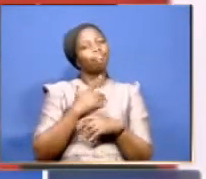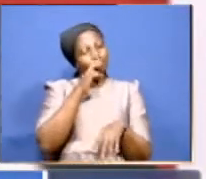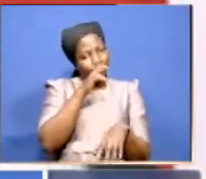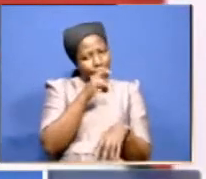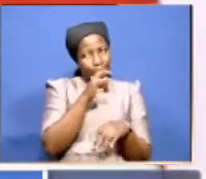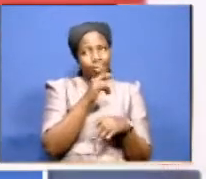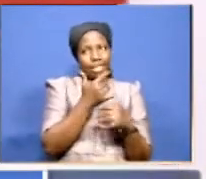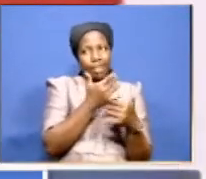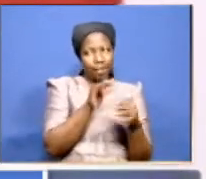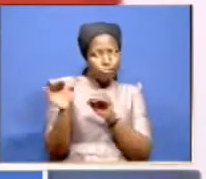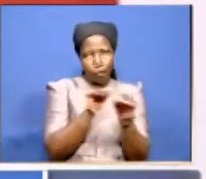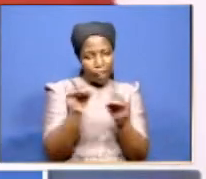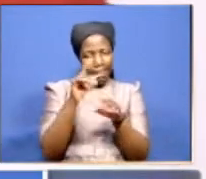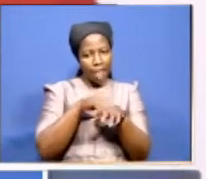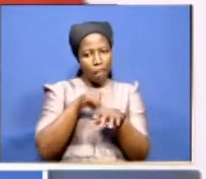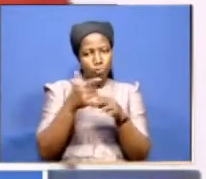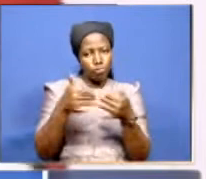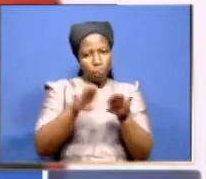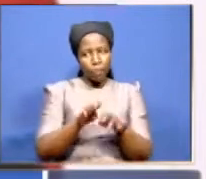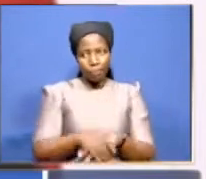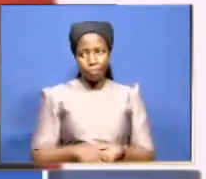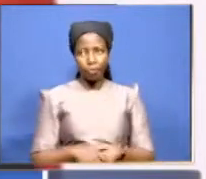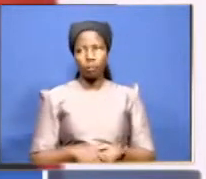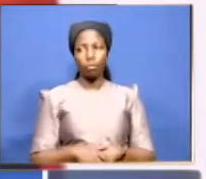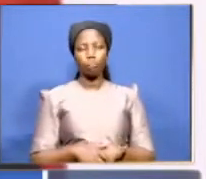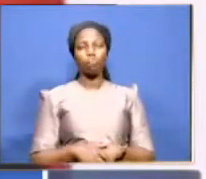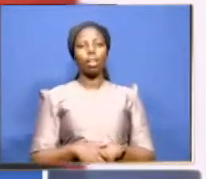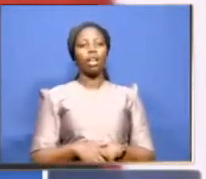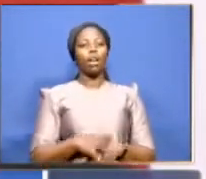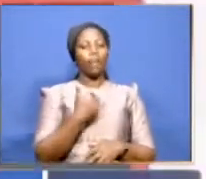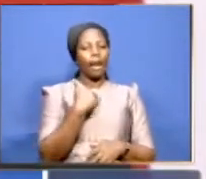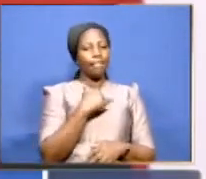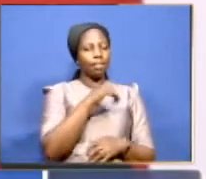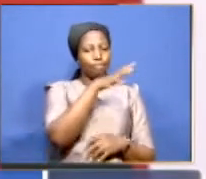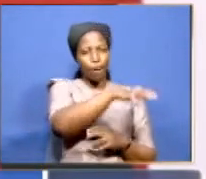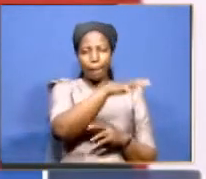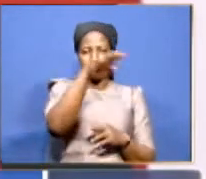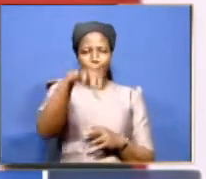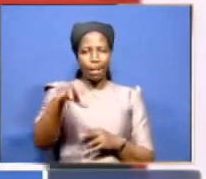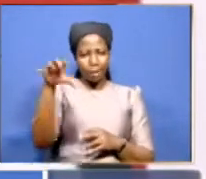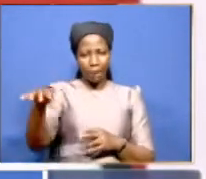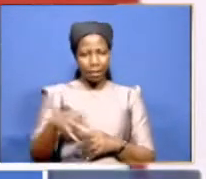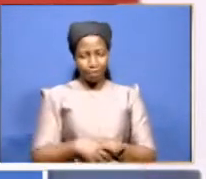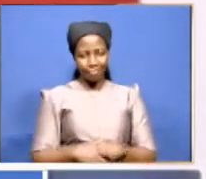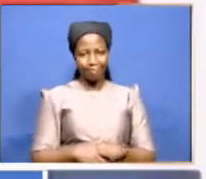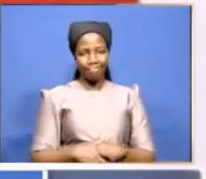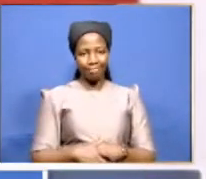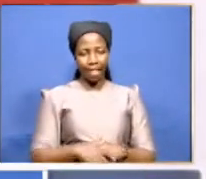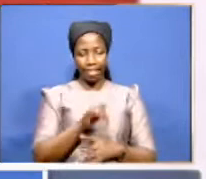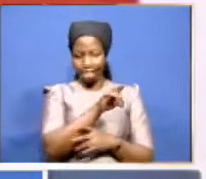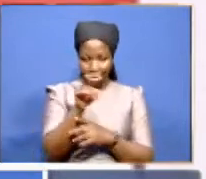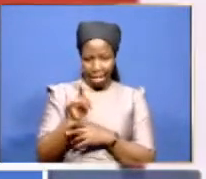itakuwa pale Old Port. Eneo la pili Pigot Place Walani. Na maeneo